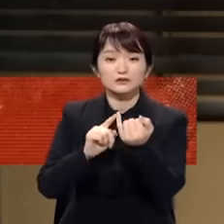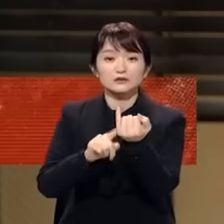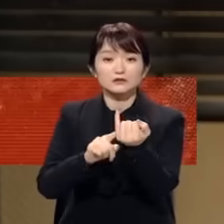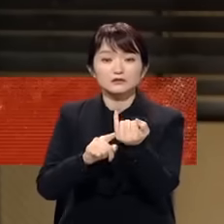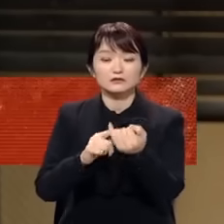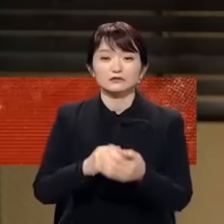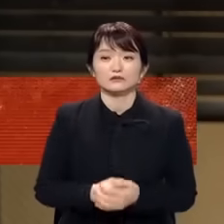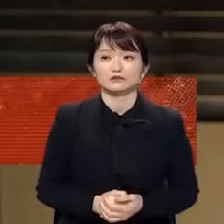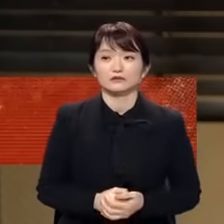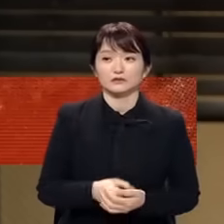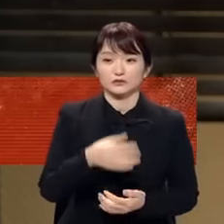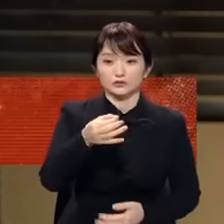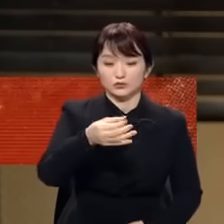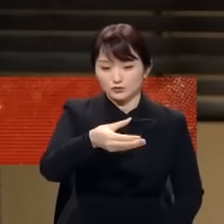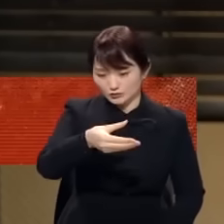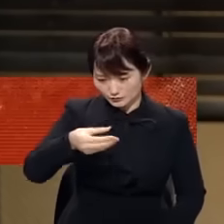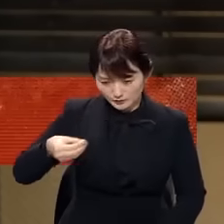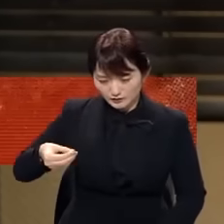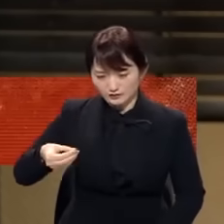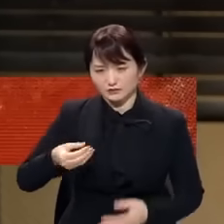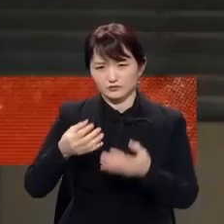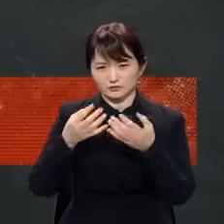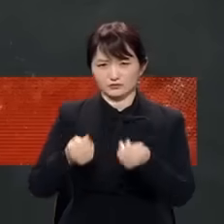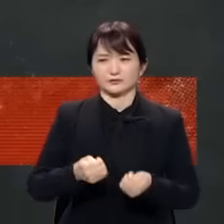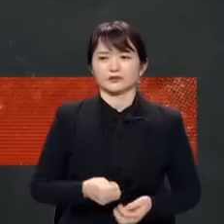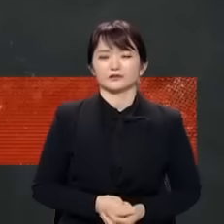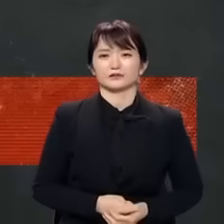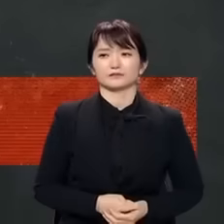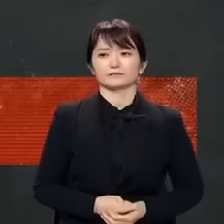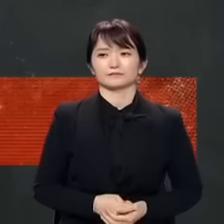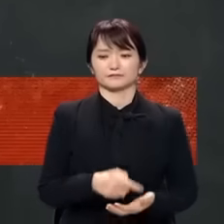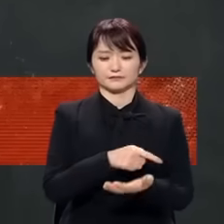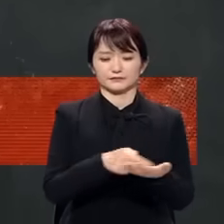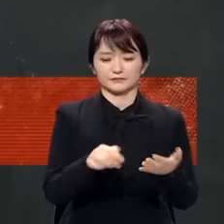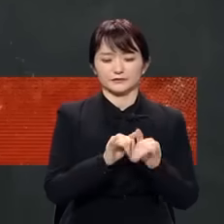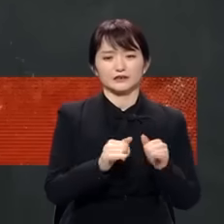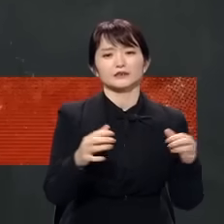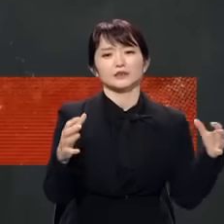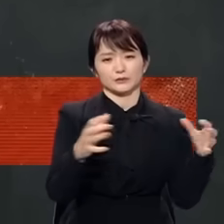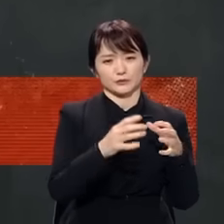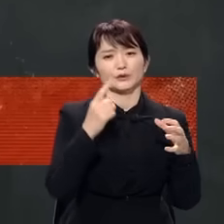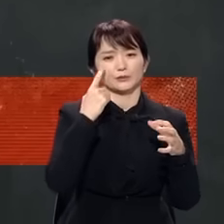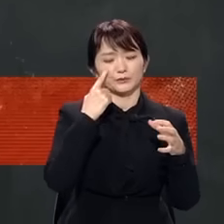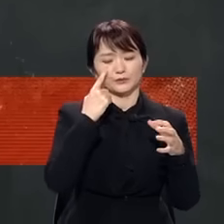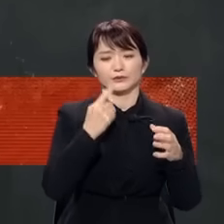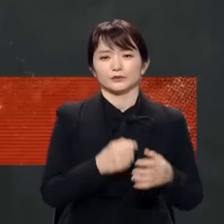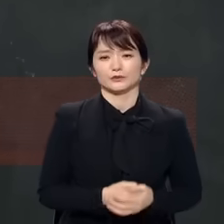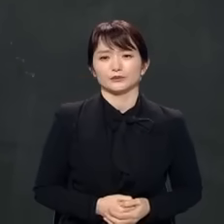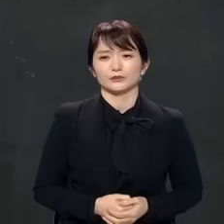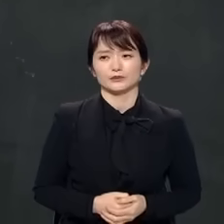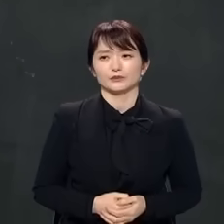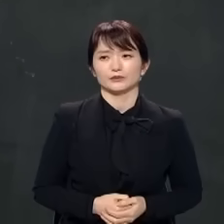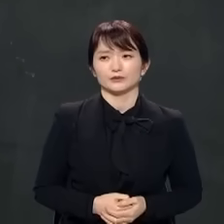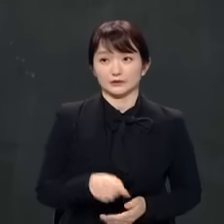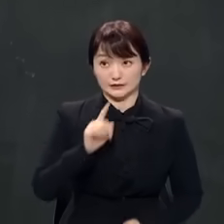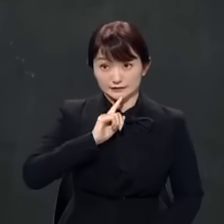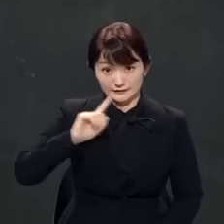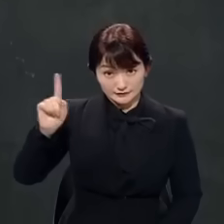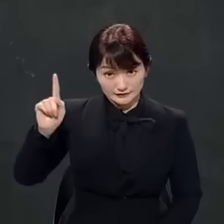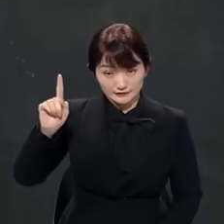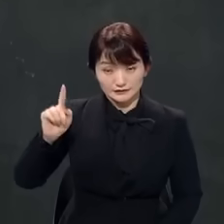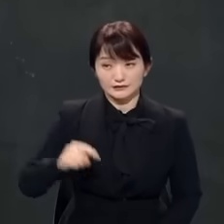보니까 돈을 많이 또 한 것 같고 이럴 때는 피해자분들 좀 모아보세요. 모아서 이거는 신고를